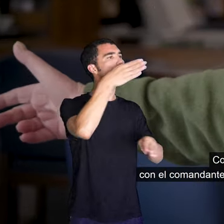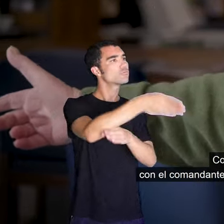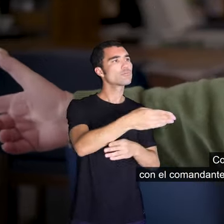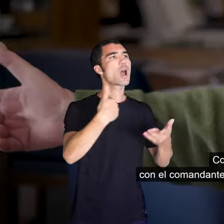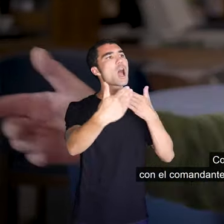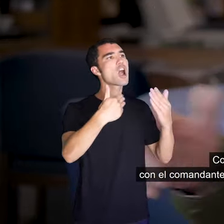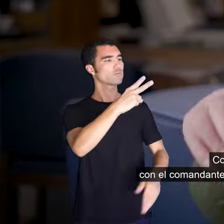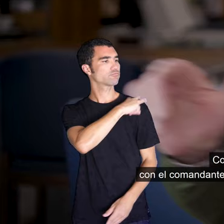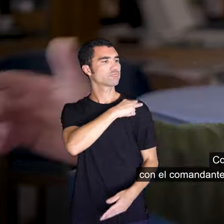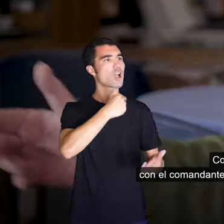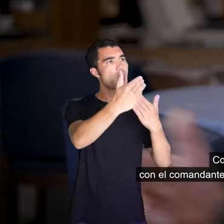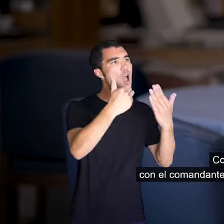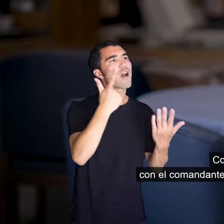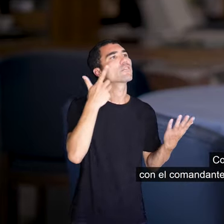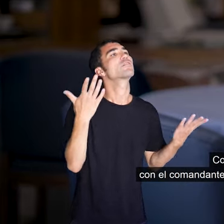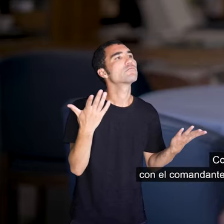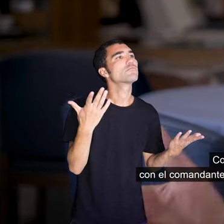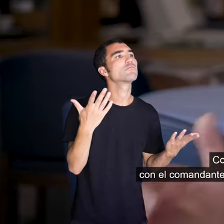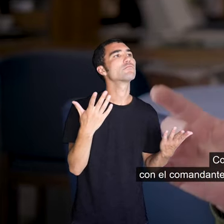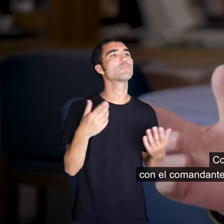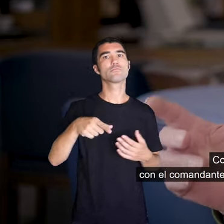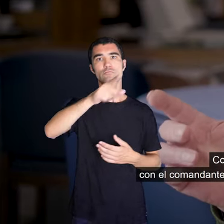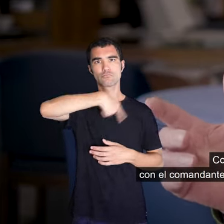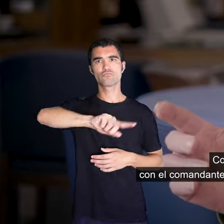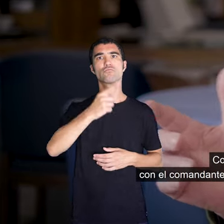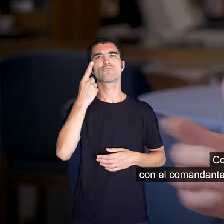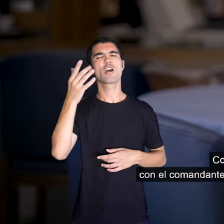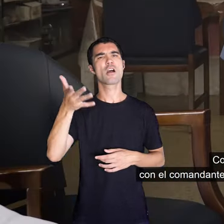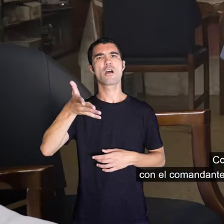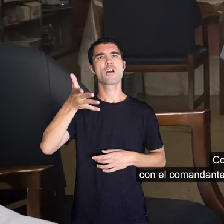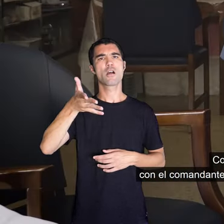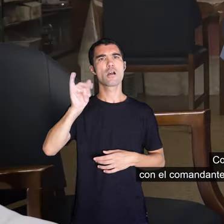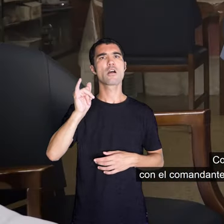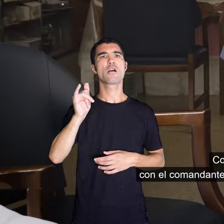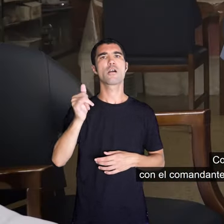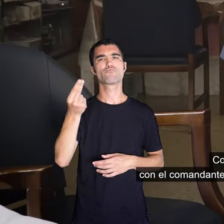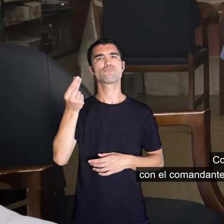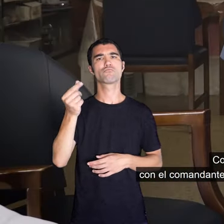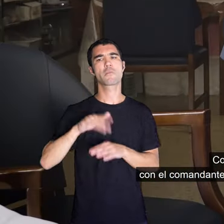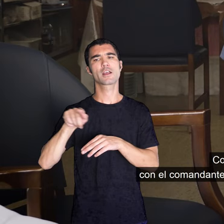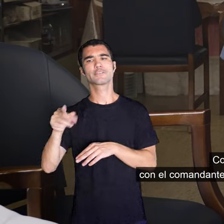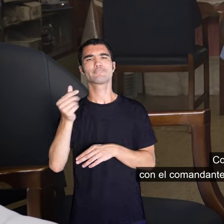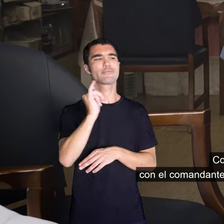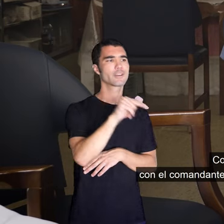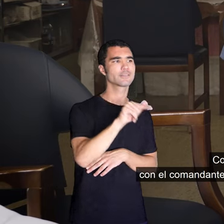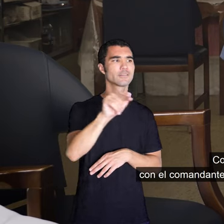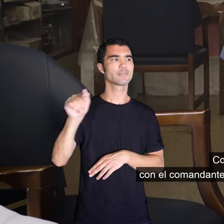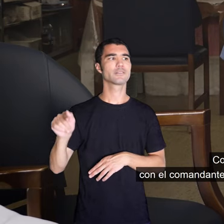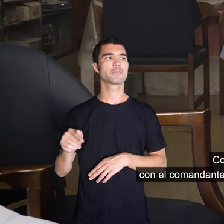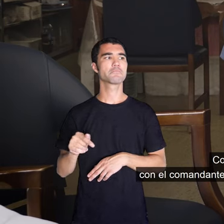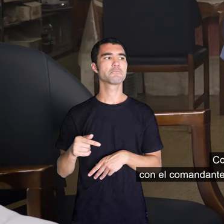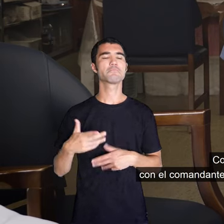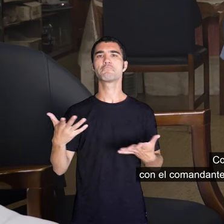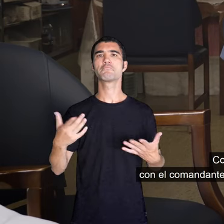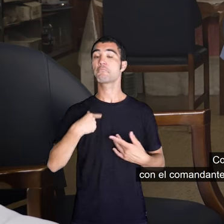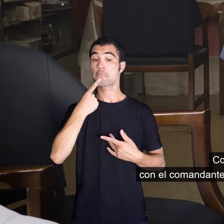amb el comandant i sempre hi havia ajuda per una cosa o per l'altra. D'això mal jo